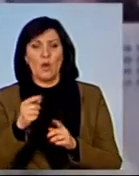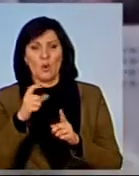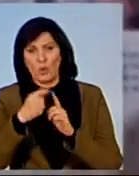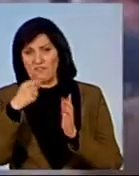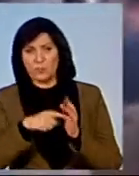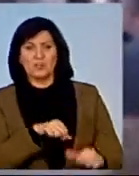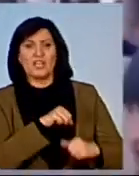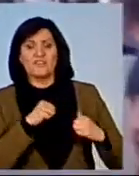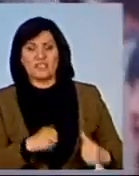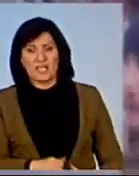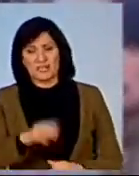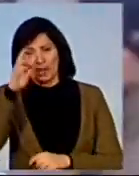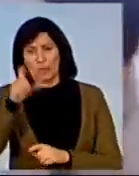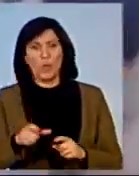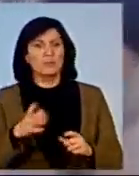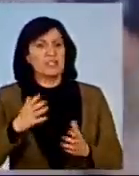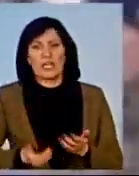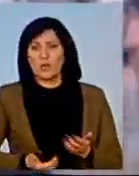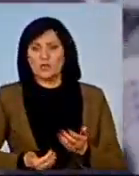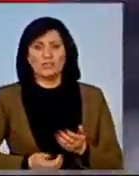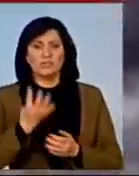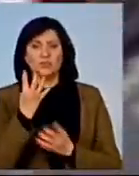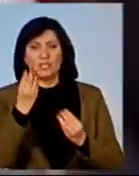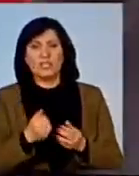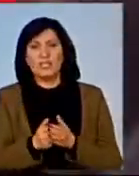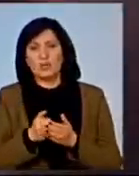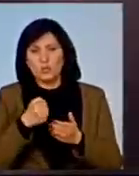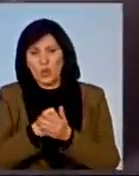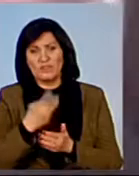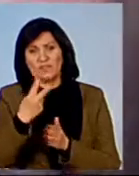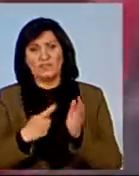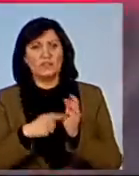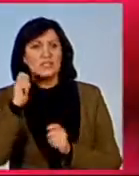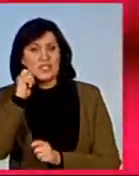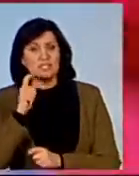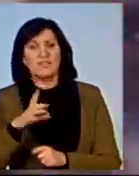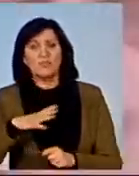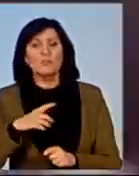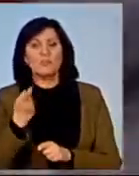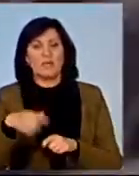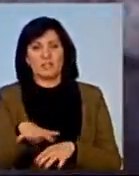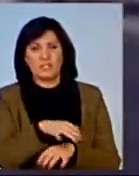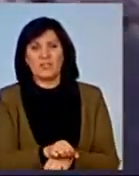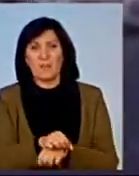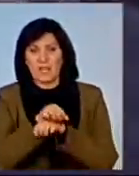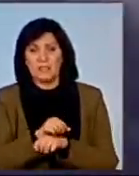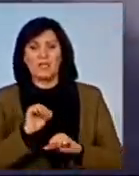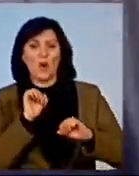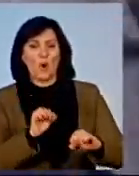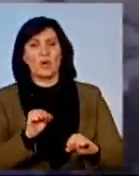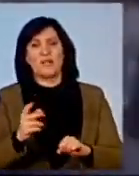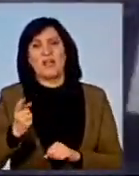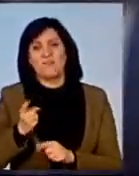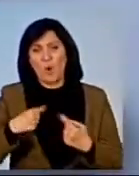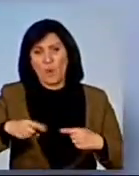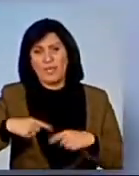серце. Хлопець не дожив 4 дні до 26-річчя. На Євромайдані Жизневський був з перших днів, охороняв об'єкти, чергував у